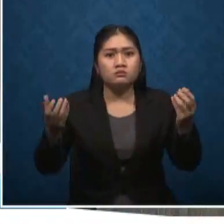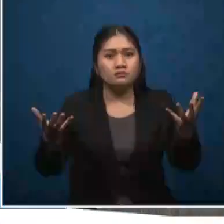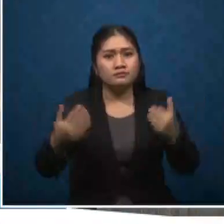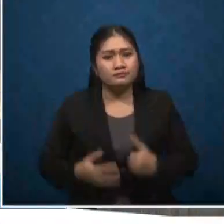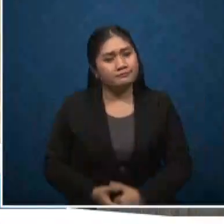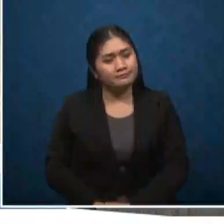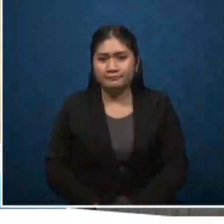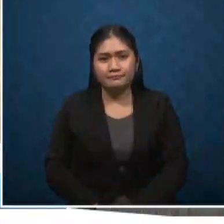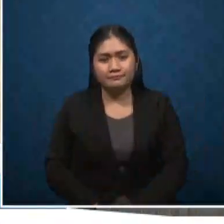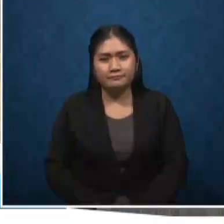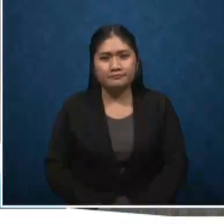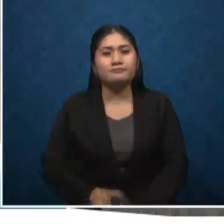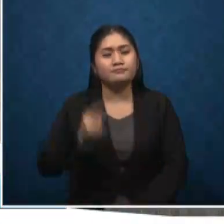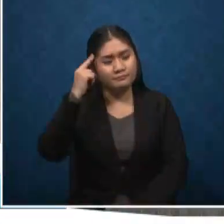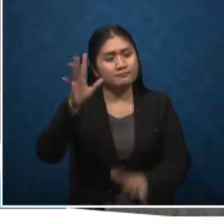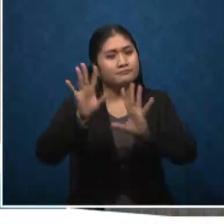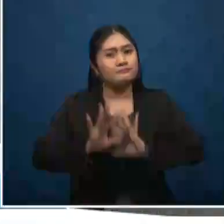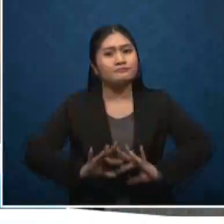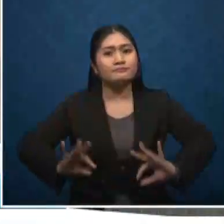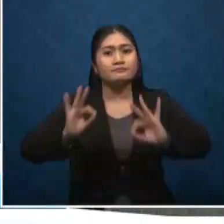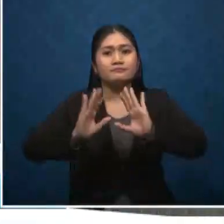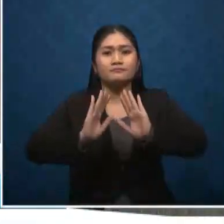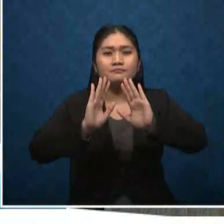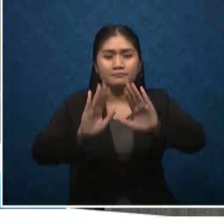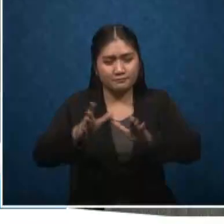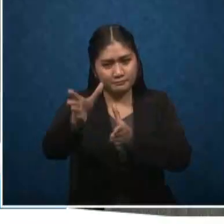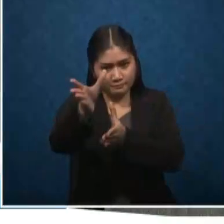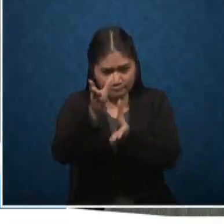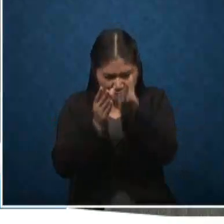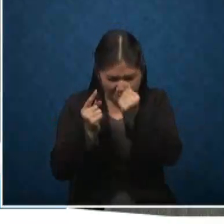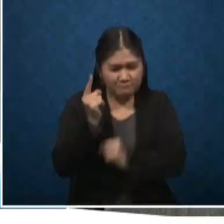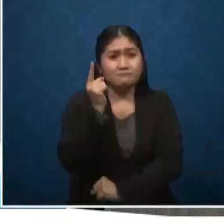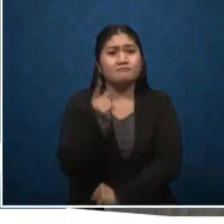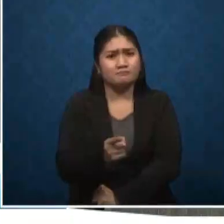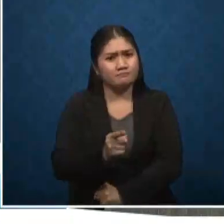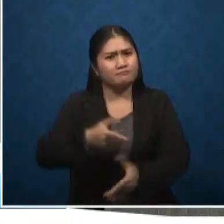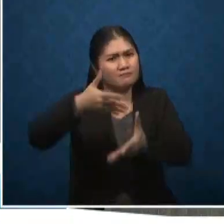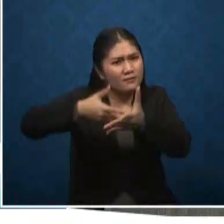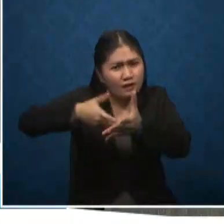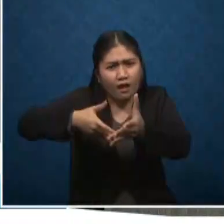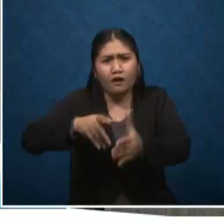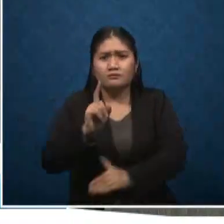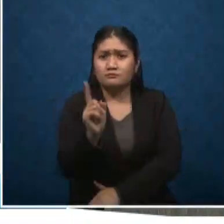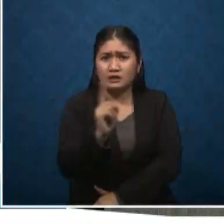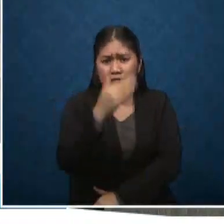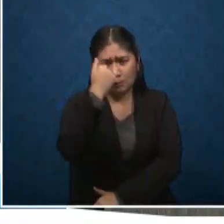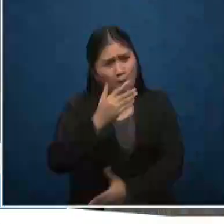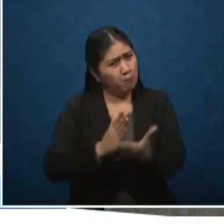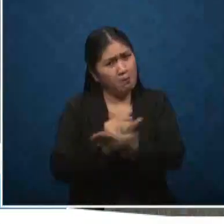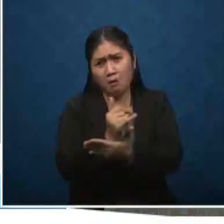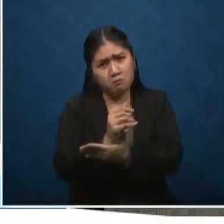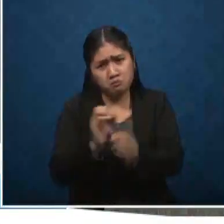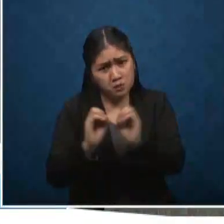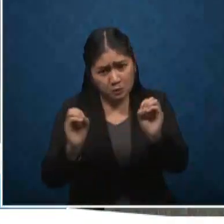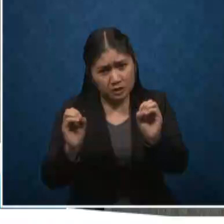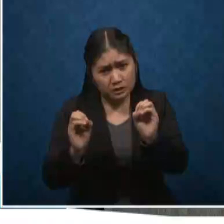ก็คิดว่าสำคัญก็อยากจะฝากท่านนะครับว่าศึกษาให้แท้จริงนะครับว่าอุปสรรคปัญหาอยู่ตรงไหนทำไมถึงไม่สำเร็จถ้าจะทำ